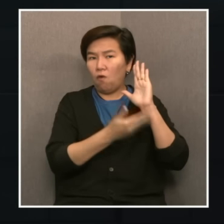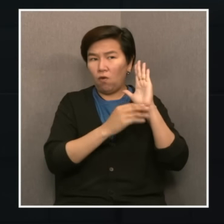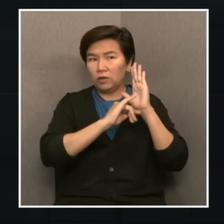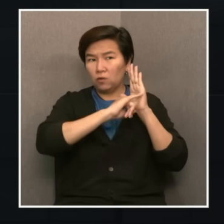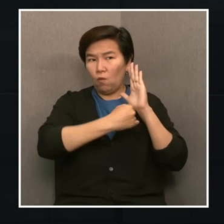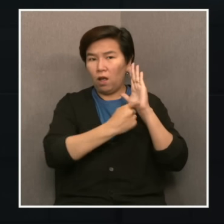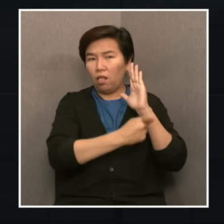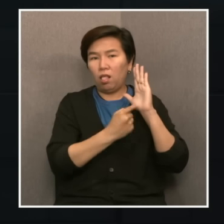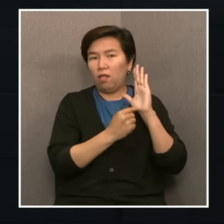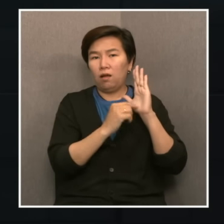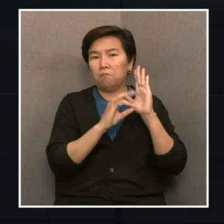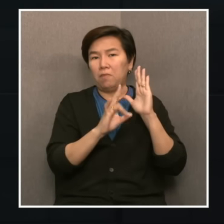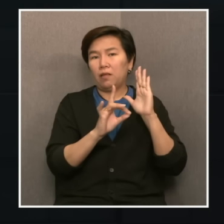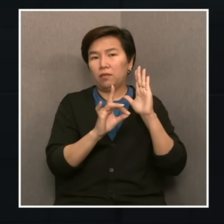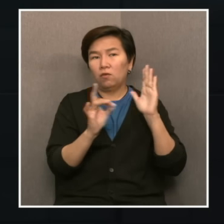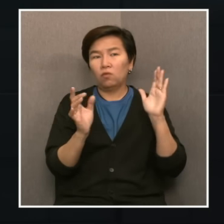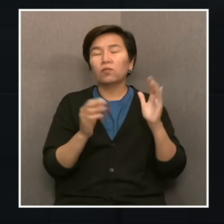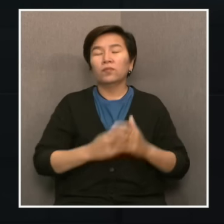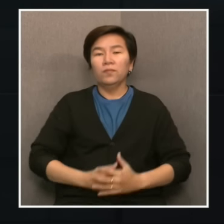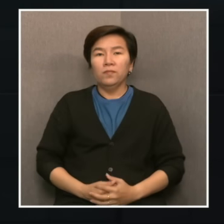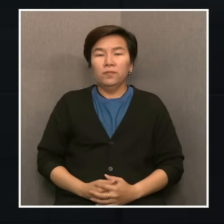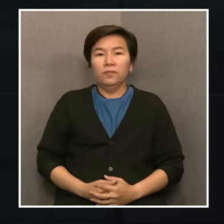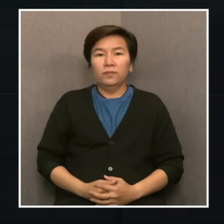บทั้งภาครวมแล้ว8จังหวัดค่ะ